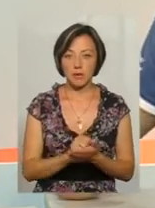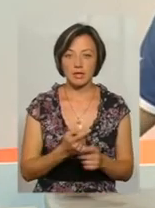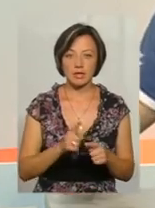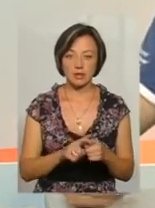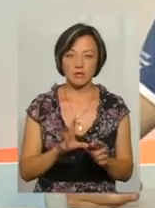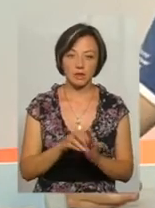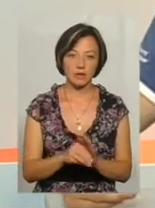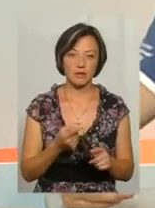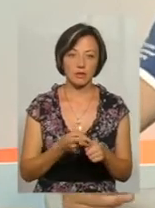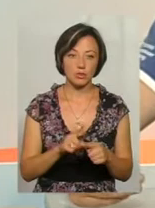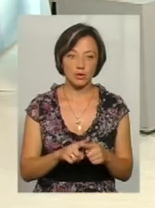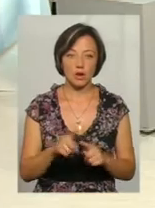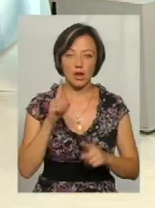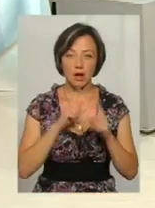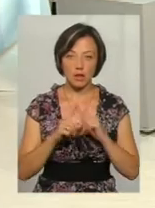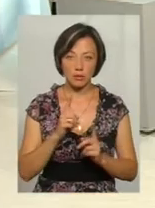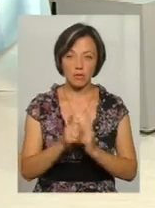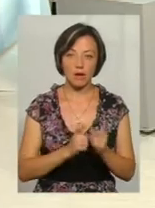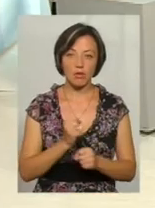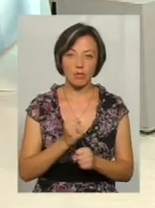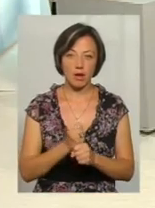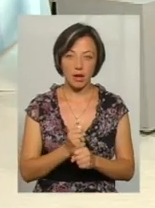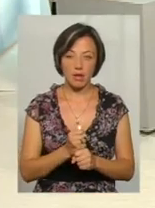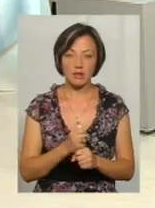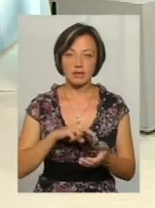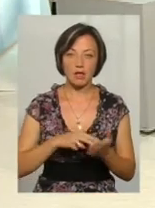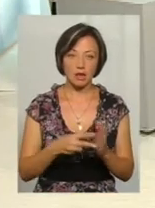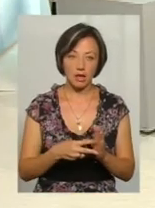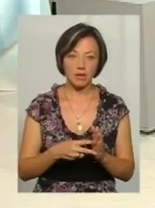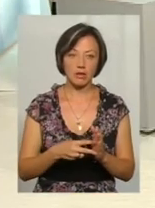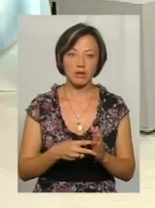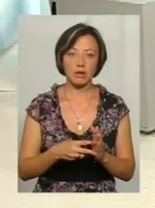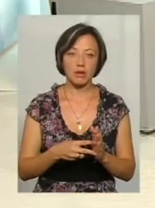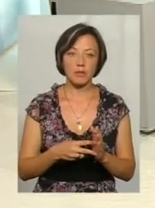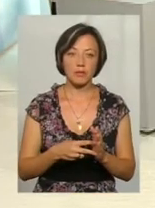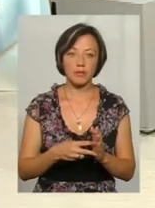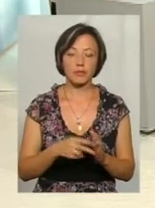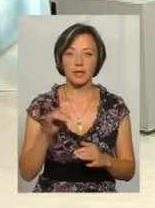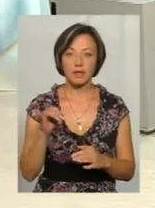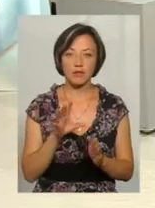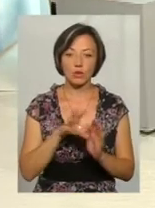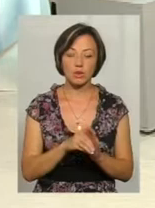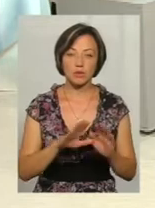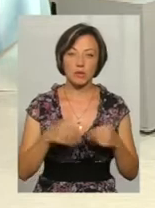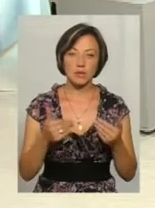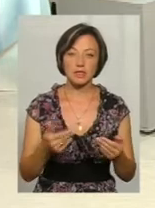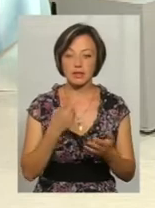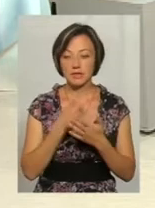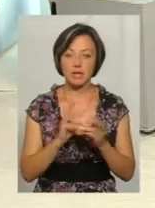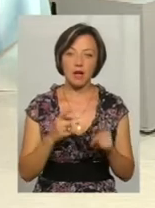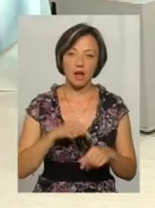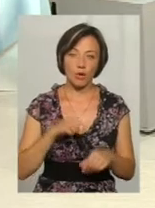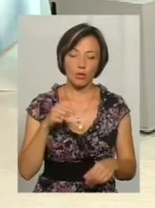війти в цю раду, що переробляє стратегію, тобто розробляє нову стратегію, і вже вносити свої пропозиції і дивитися, як на